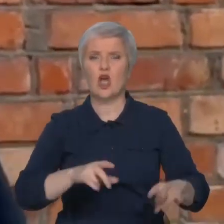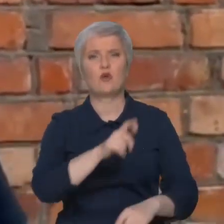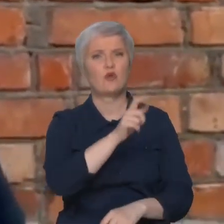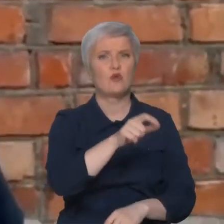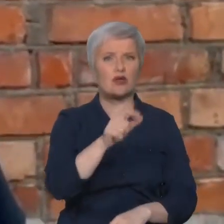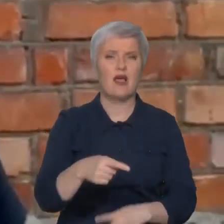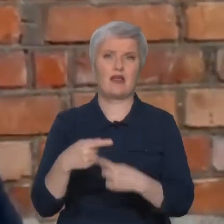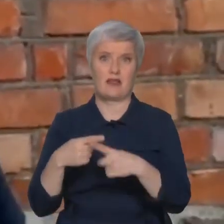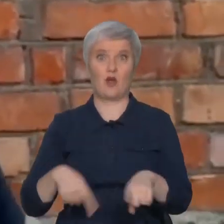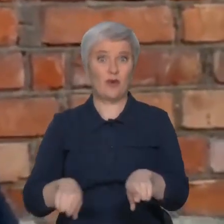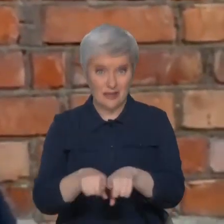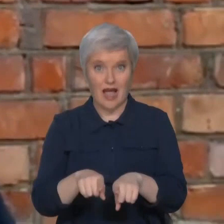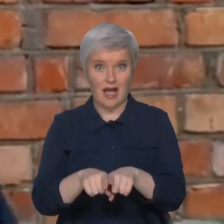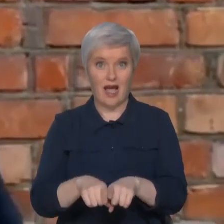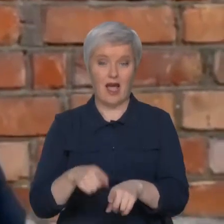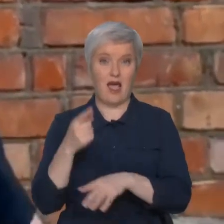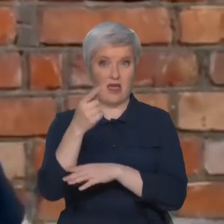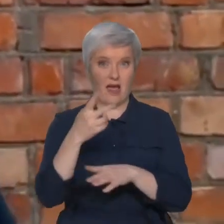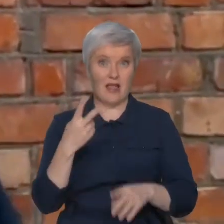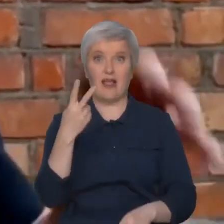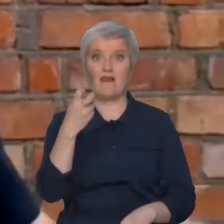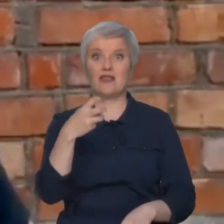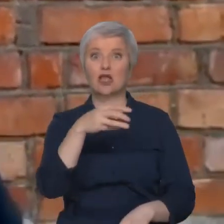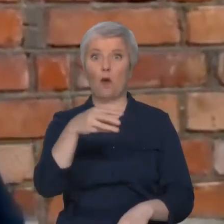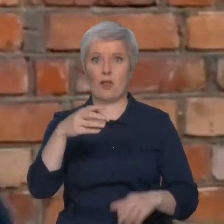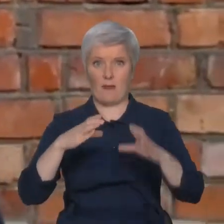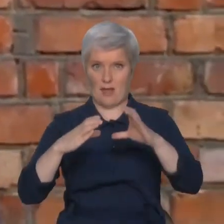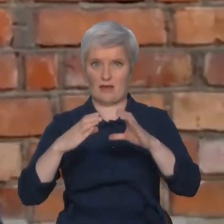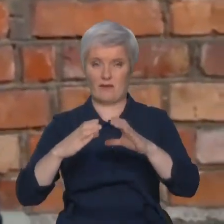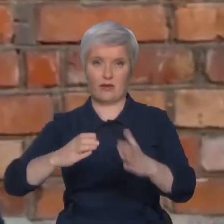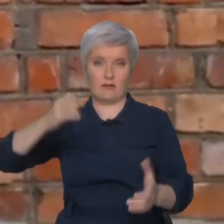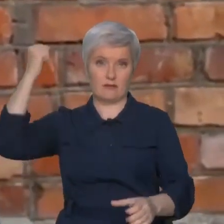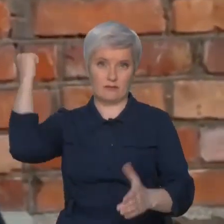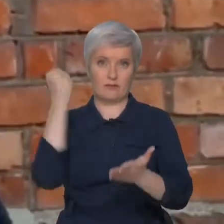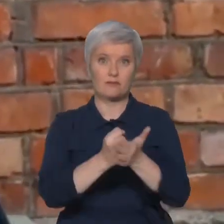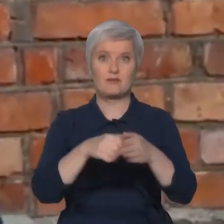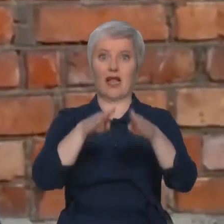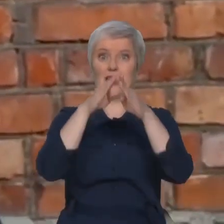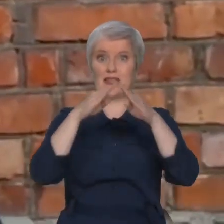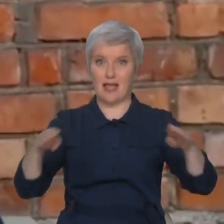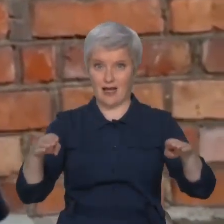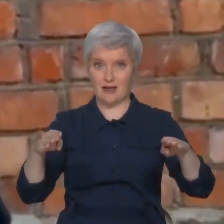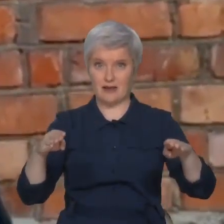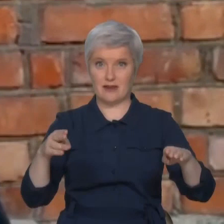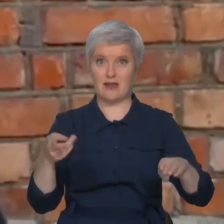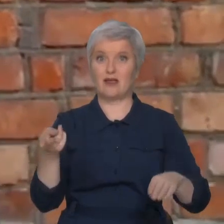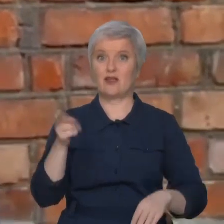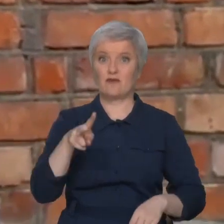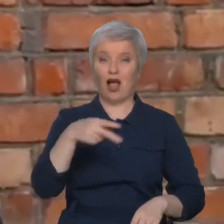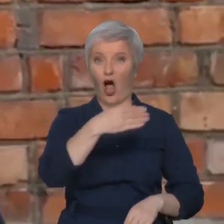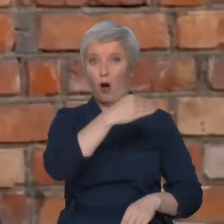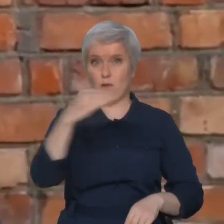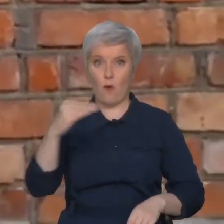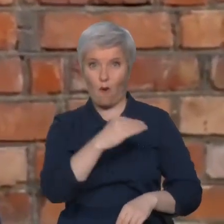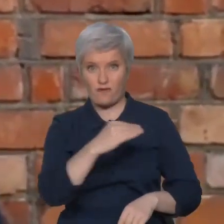така ракета діаметром 200 міліметрів цієї ночі пробила дах, пробила перекриття двох поверхів